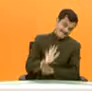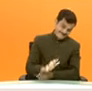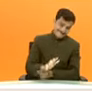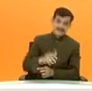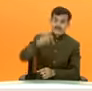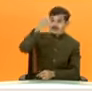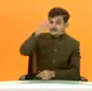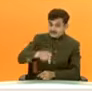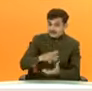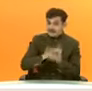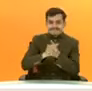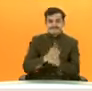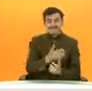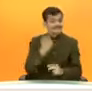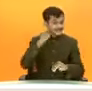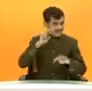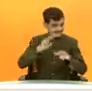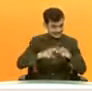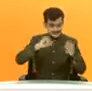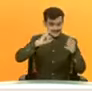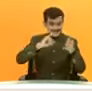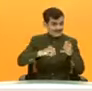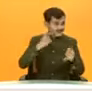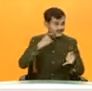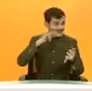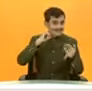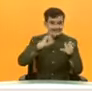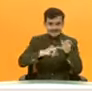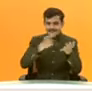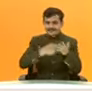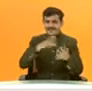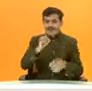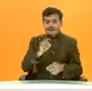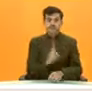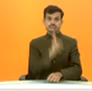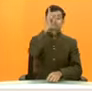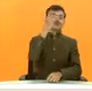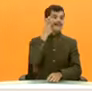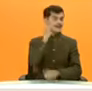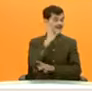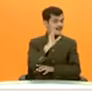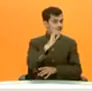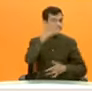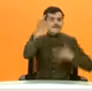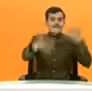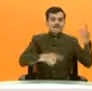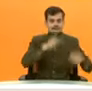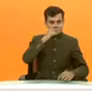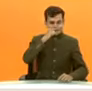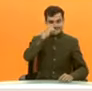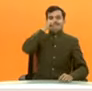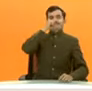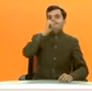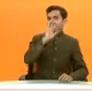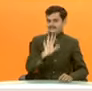साथियों, हम जब इसरो द्वारा किसी सैटेलाइट का लॉन्च देखते हैं तो हम गर्व से भर जाते